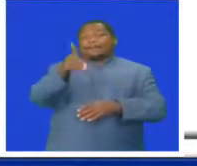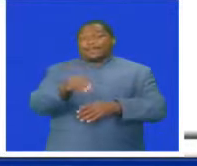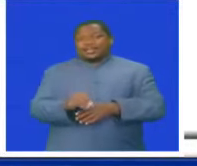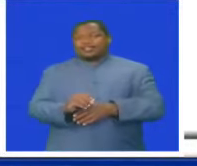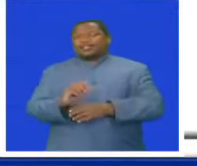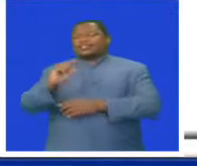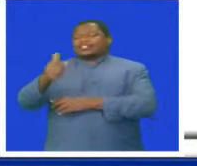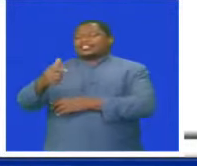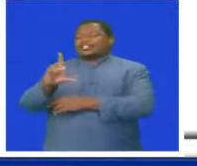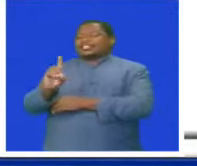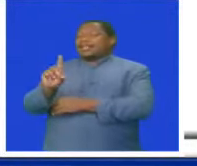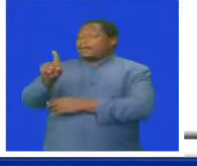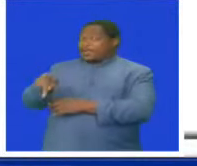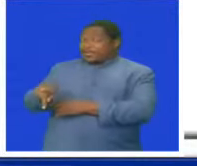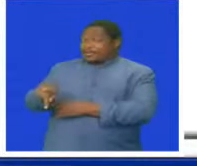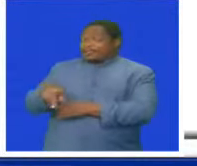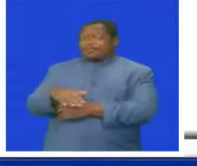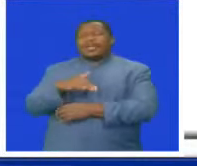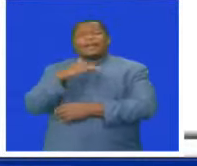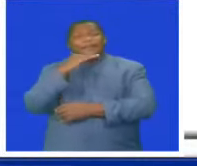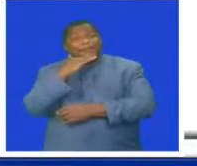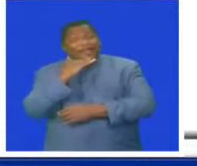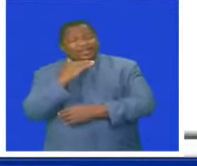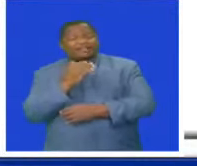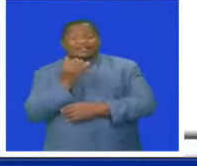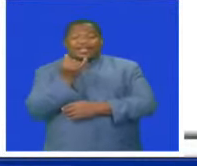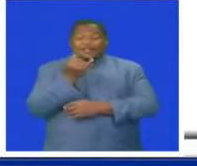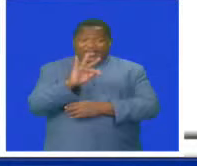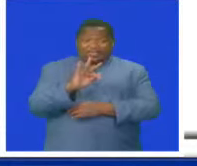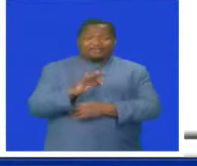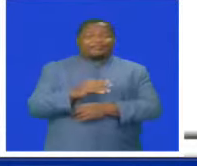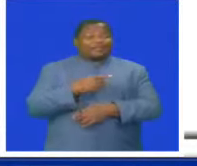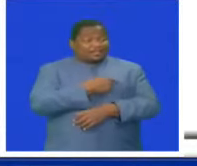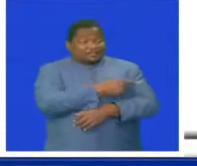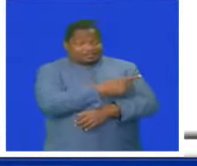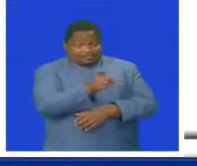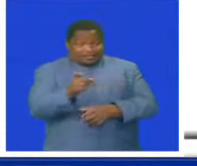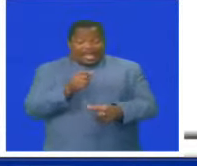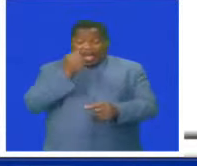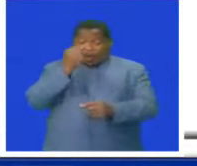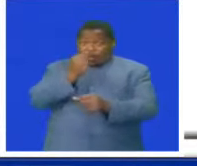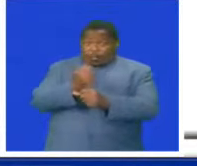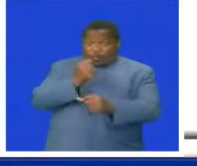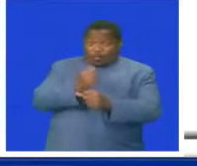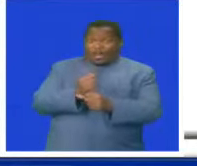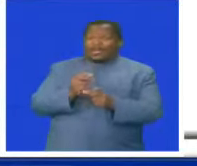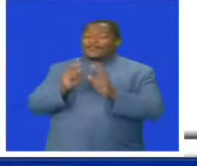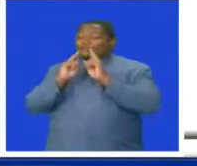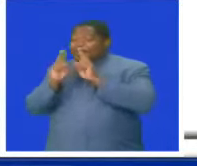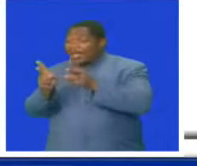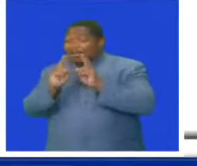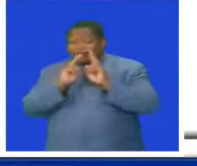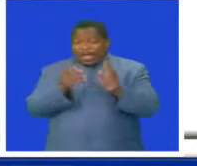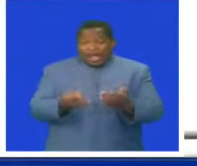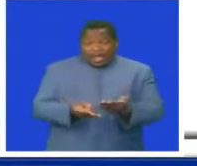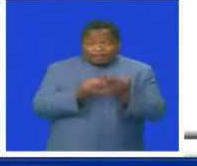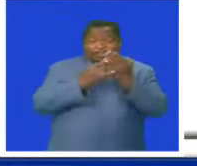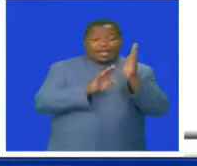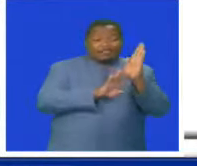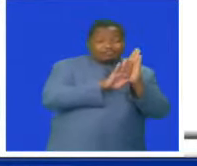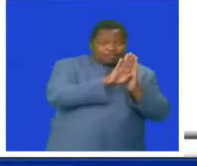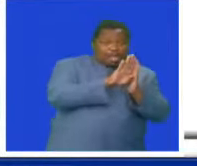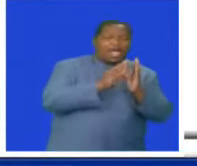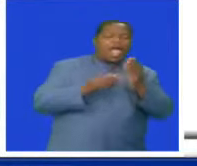kokuthi uma sithi bambe kahle letekuvakasha umnotho ungakhula. Kulamanye